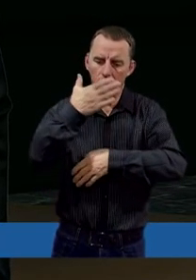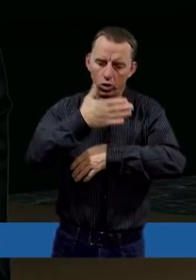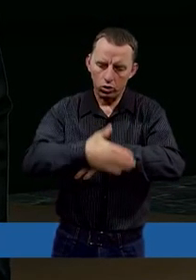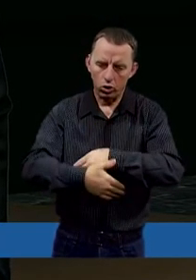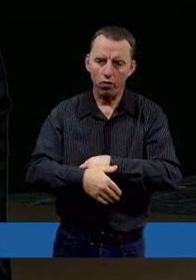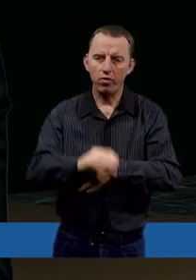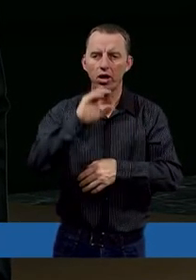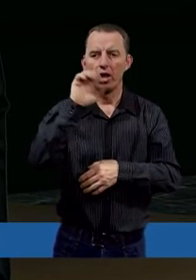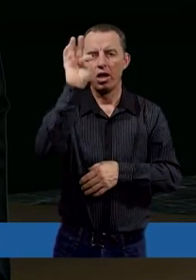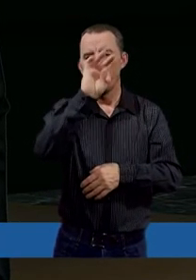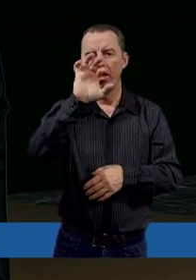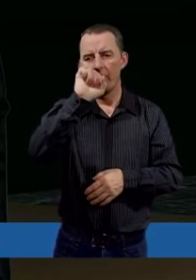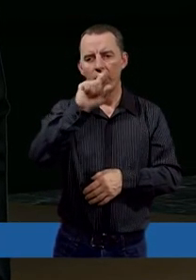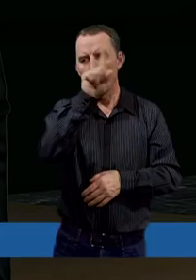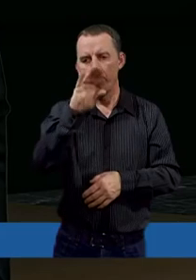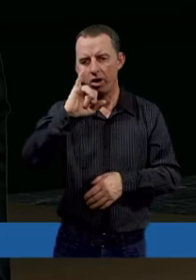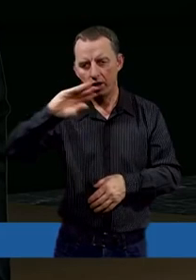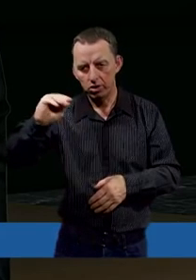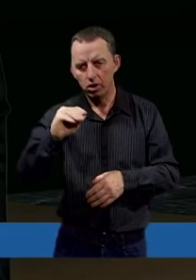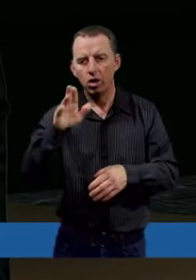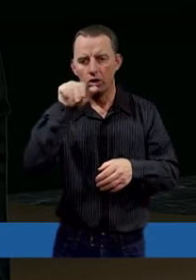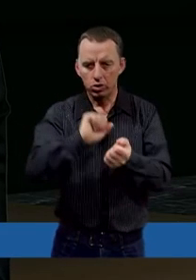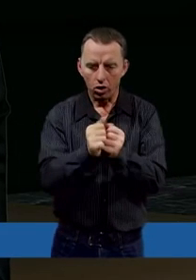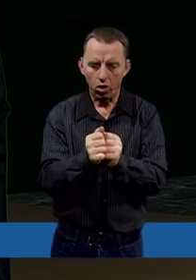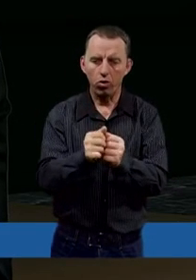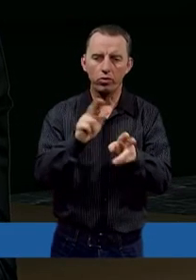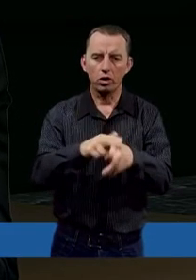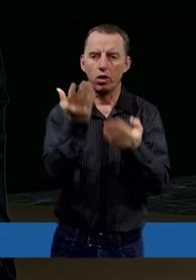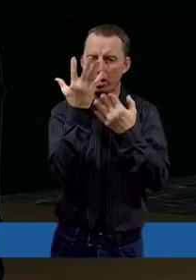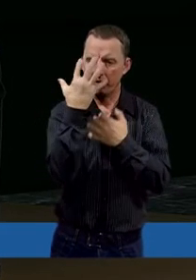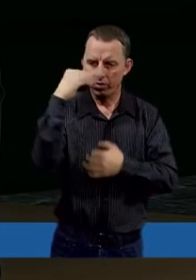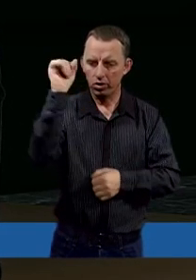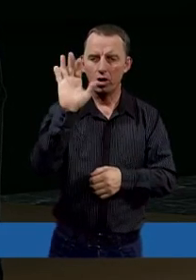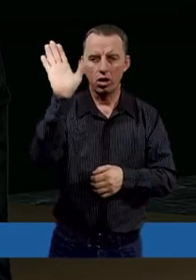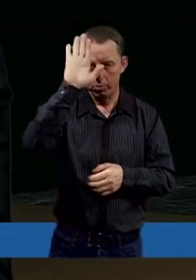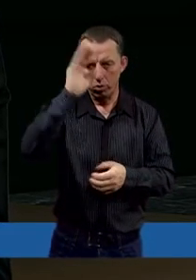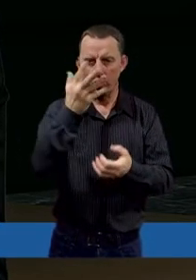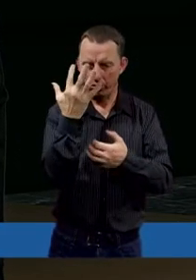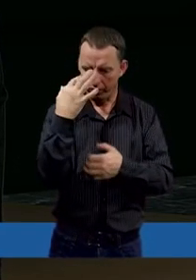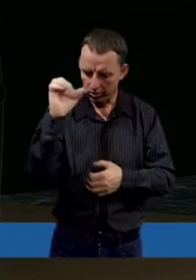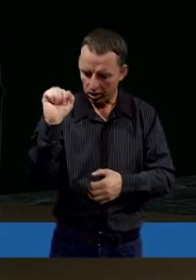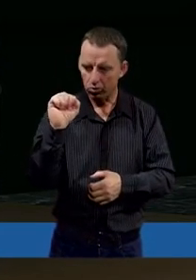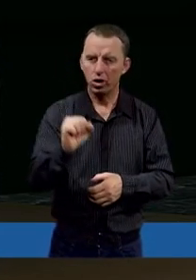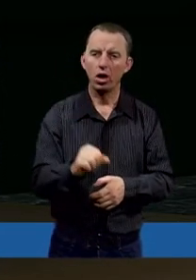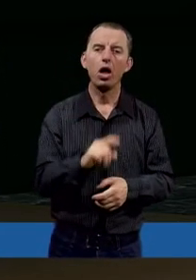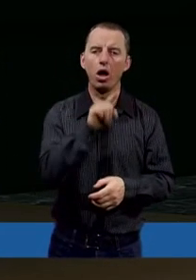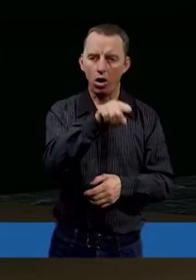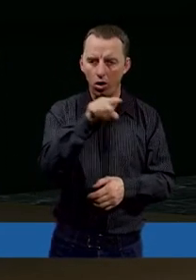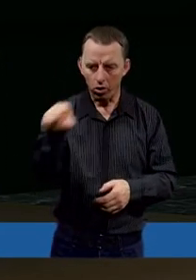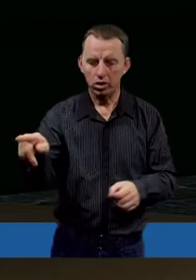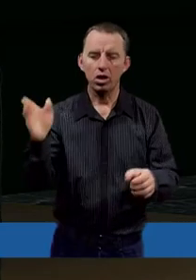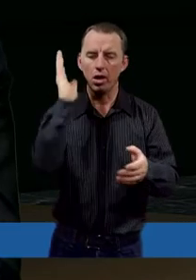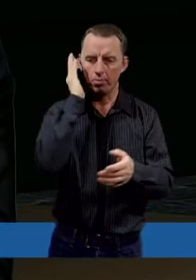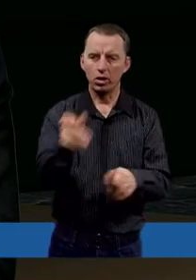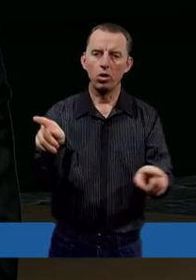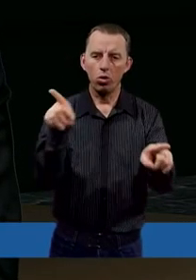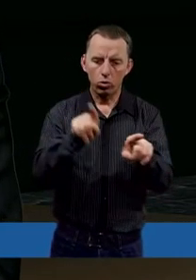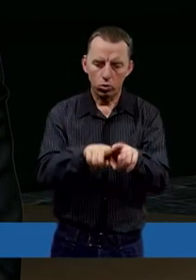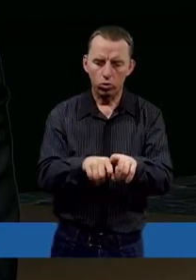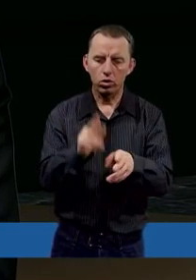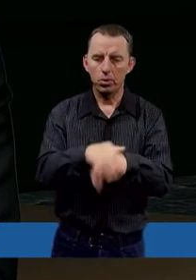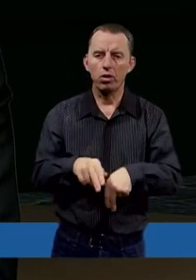fazie oni tą batalię zwyciężą. Czyli w zasadzie Bóg zwycięży i oni będą tymi, którzy będą przynależeć